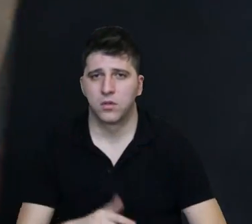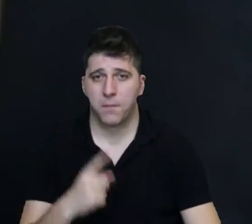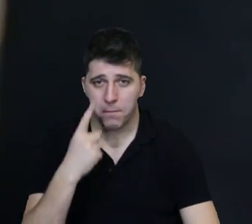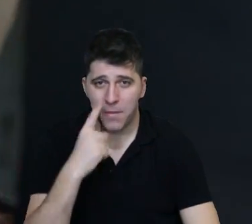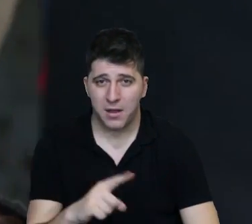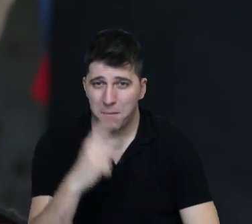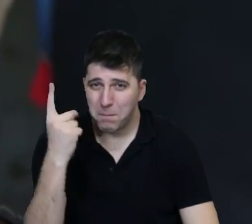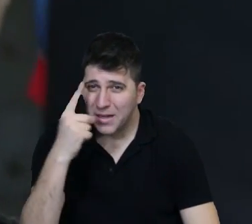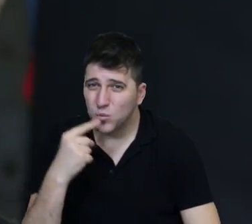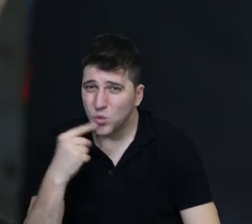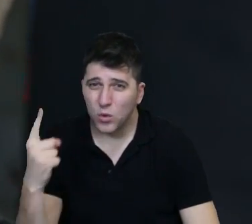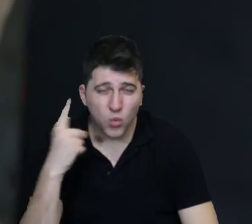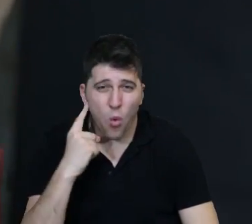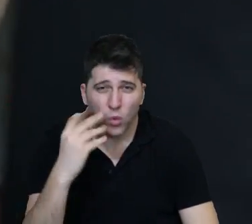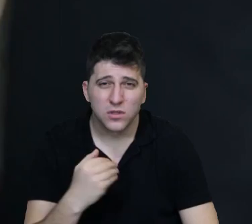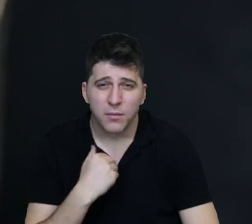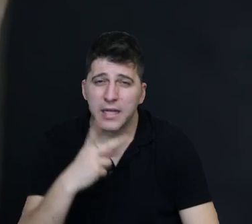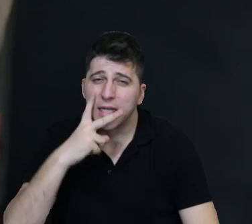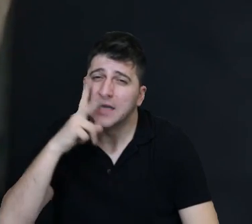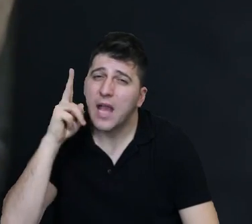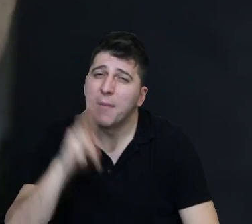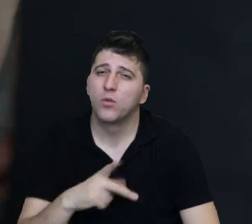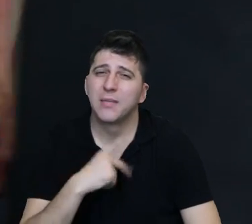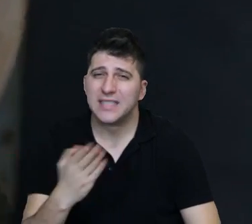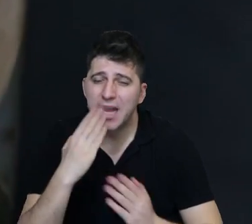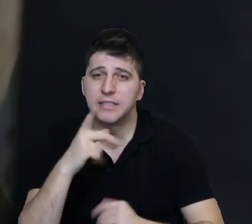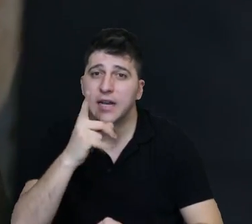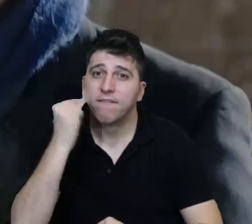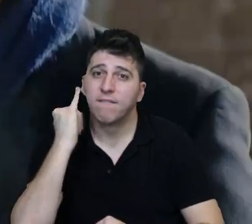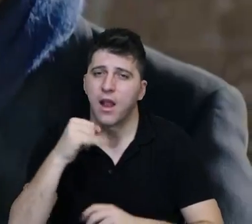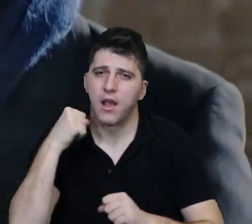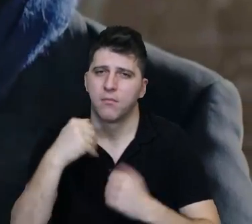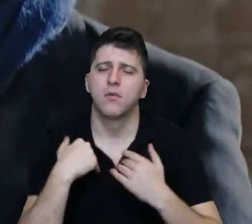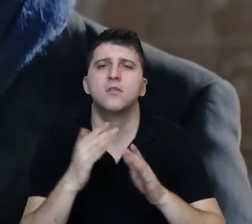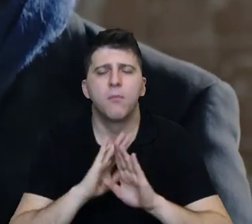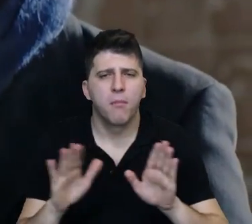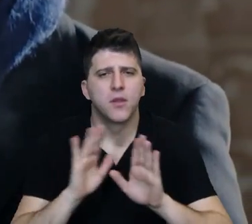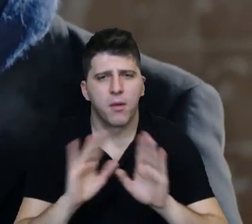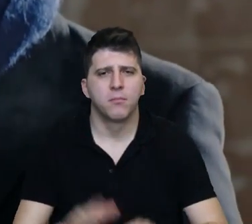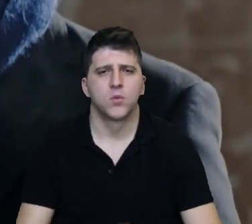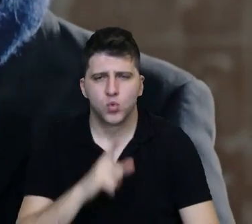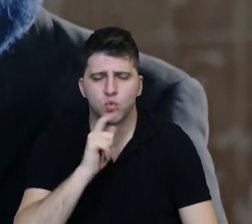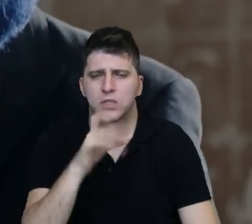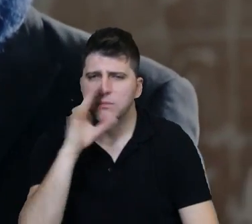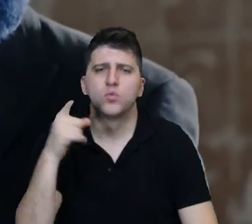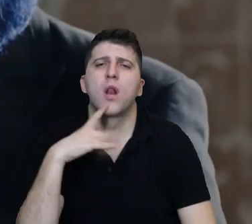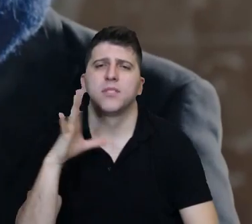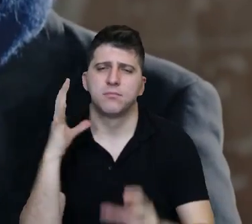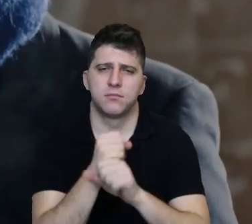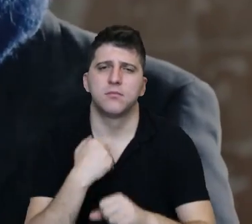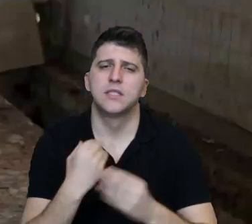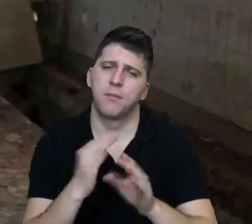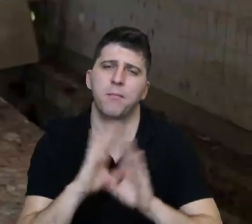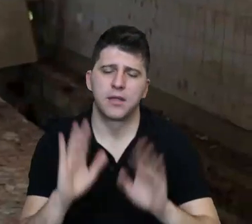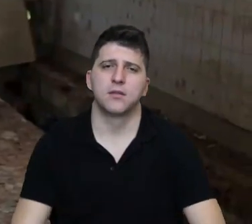Bak, birine bile söylediğini duyarsam yemin ediyorum dersi de seni de fena bitiririm. Tamam ya, tamam. Söz, kimseye söylemeyeceğim. İyi,